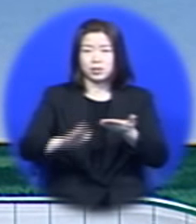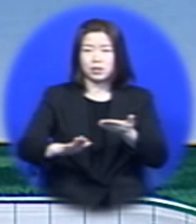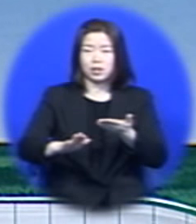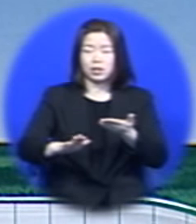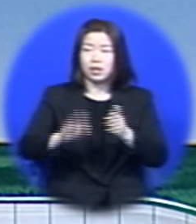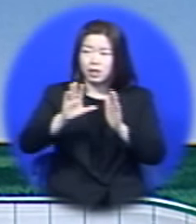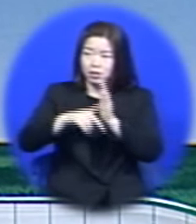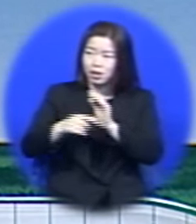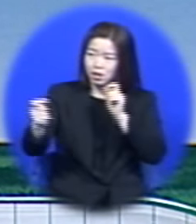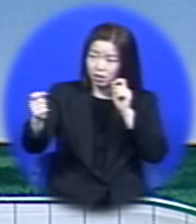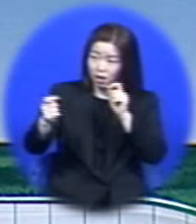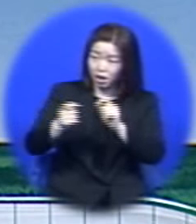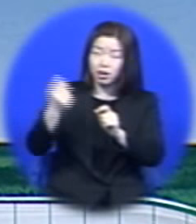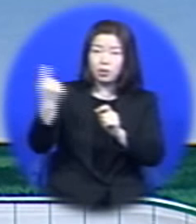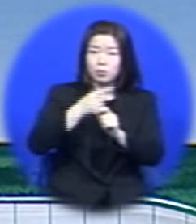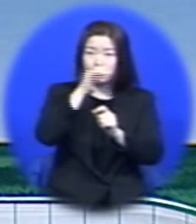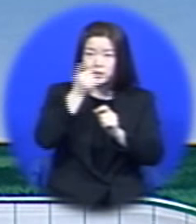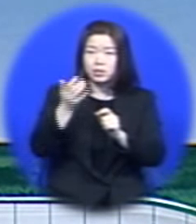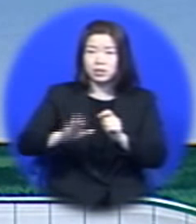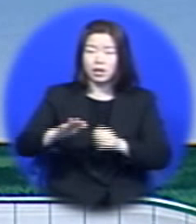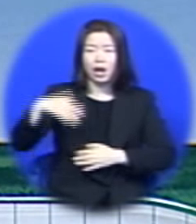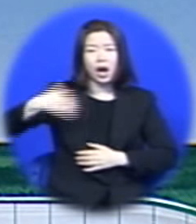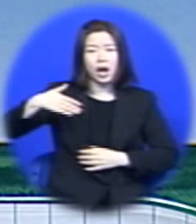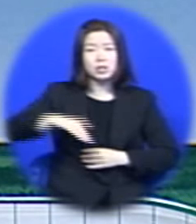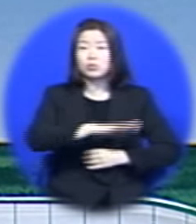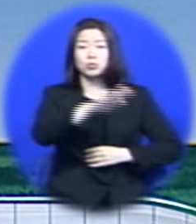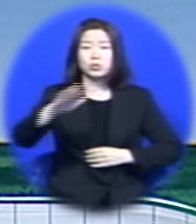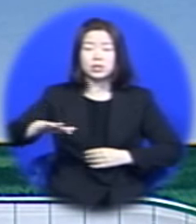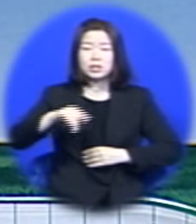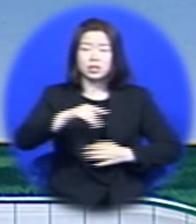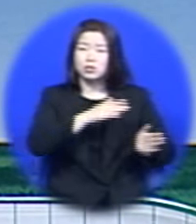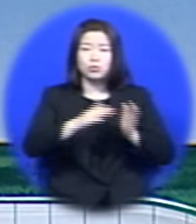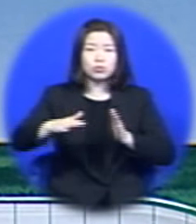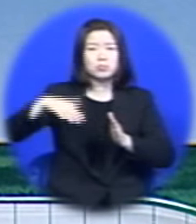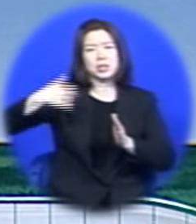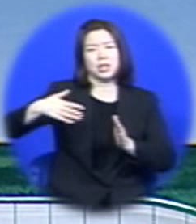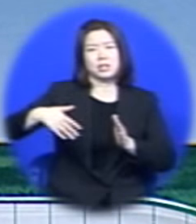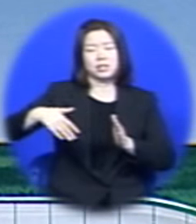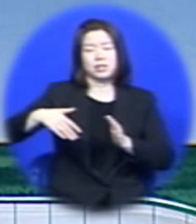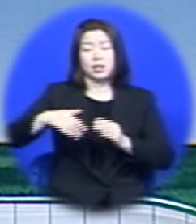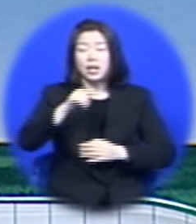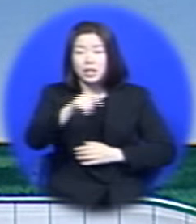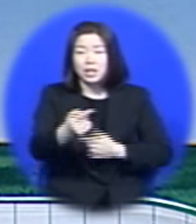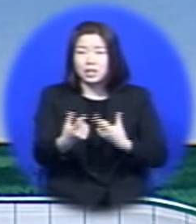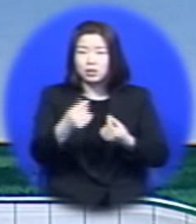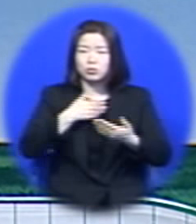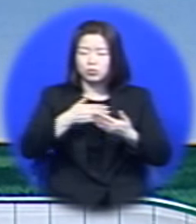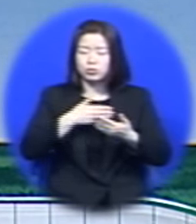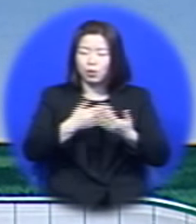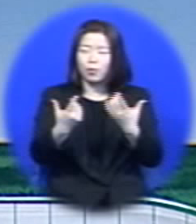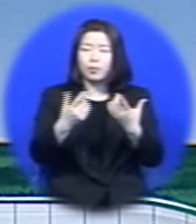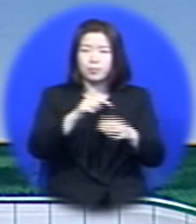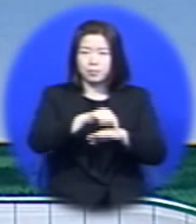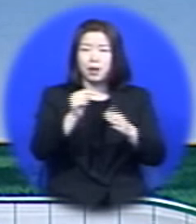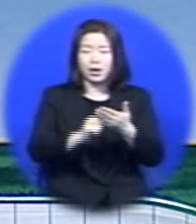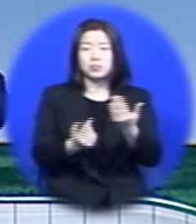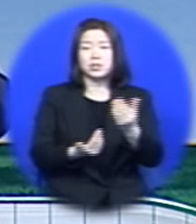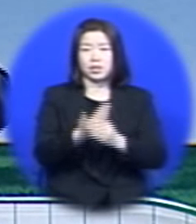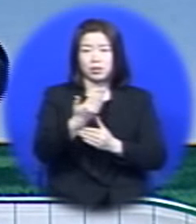같은데 아직도 우리는 이 정도 일이, 그런 두려운 마음이 들었습니다.